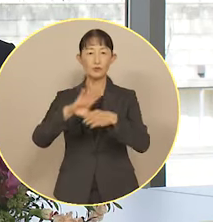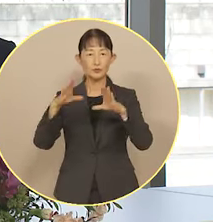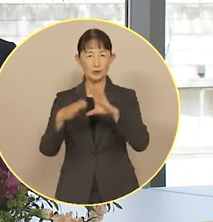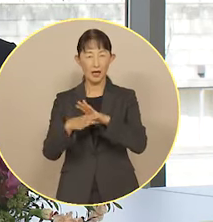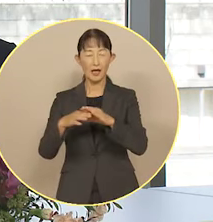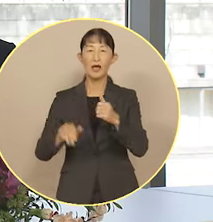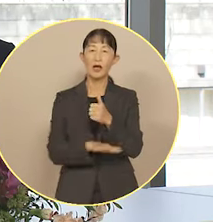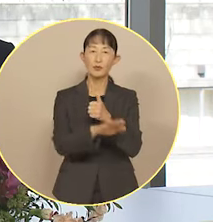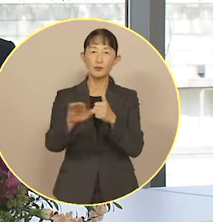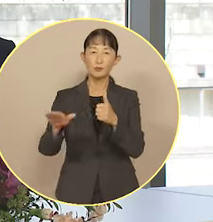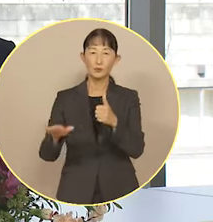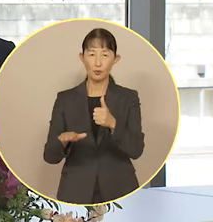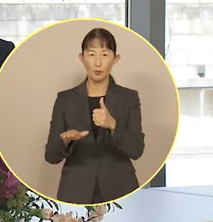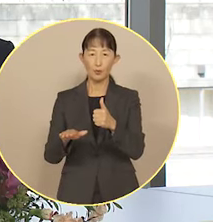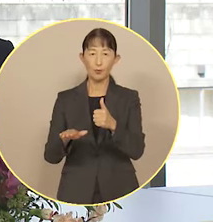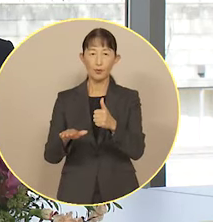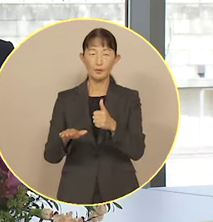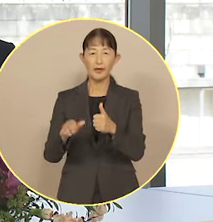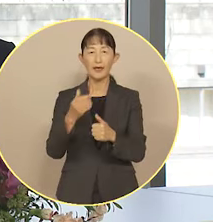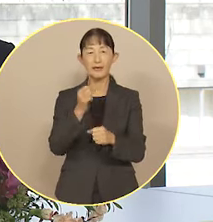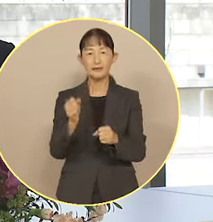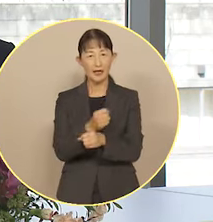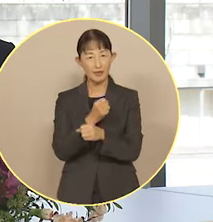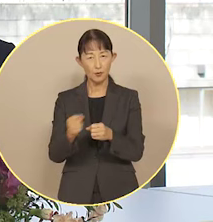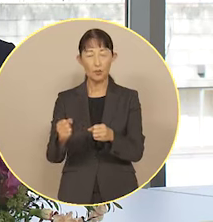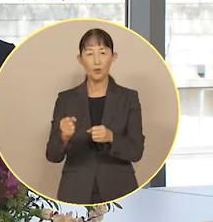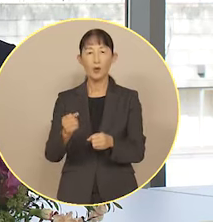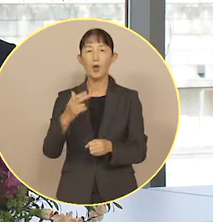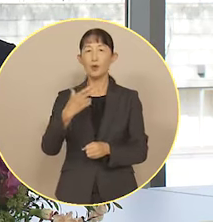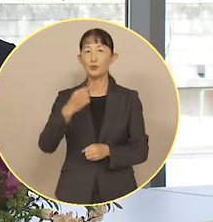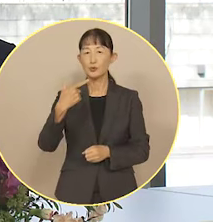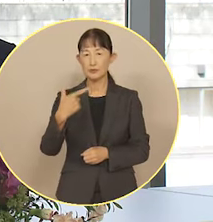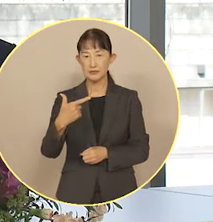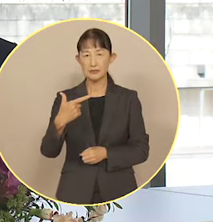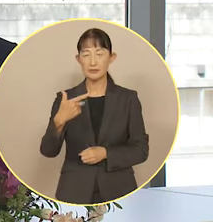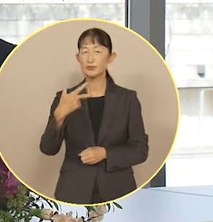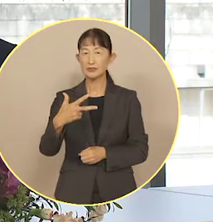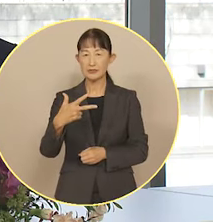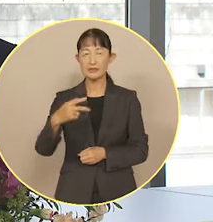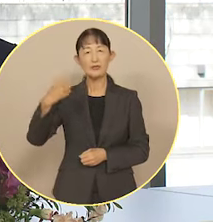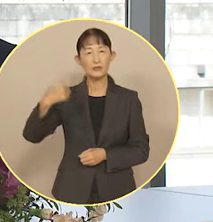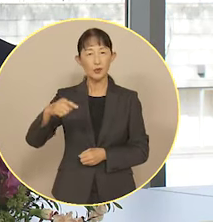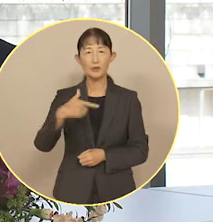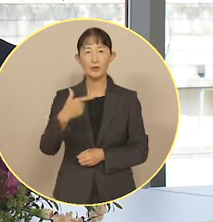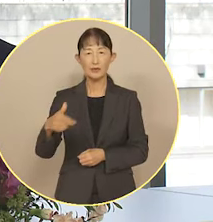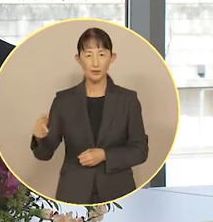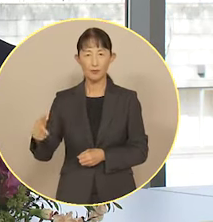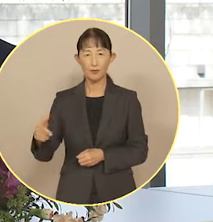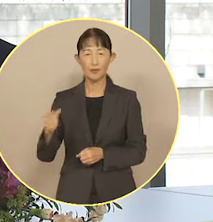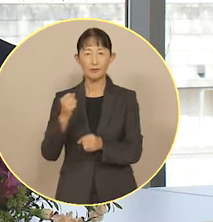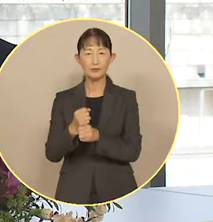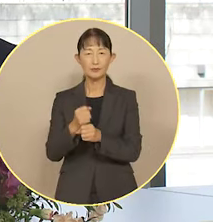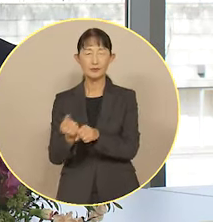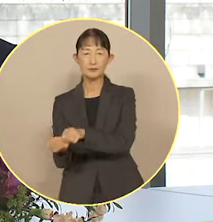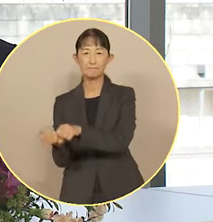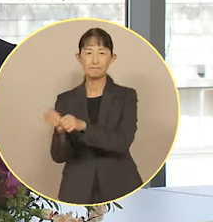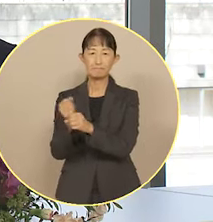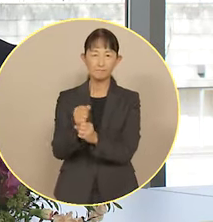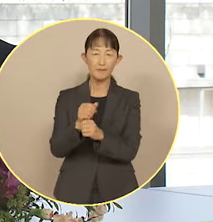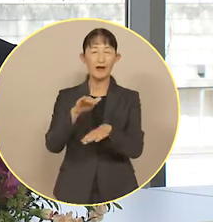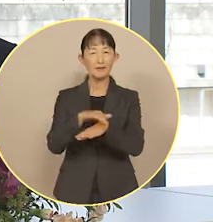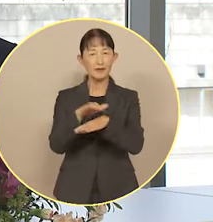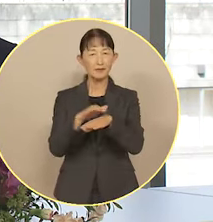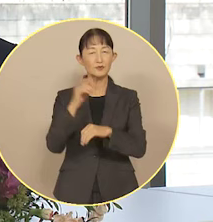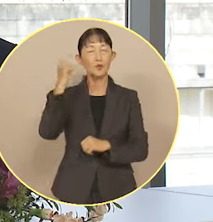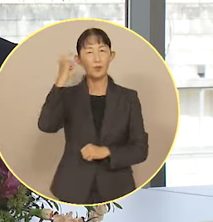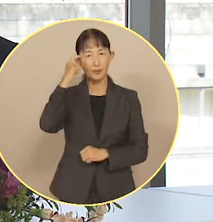まフドまその上で農林水産業や工業産業また福祉や教育をしっかりと喪失し直していくことが大切だと思っ